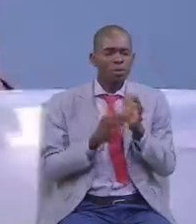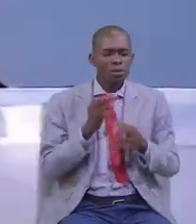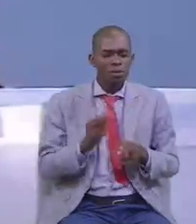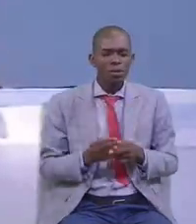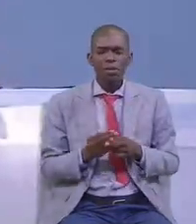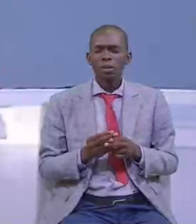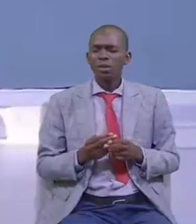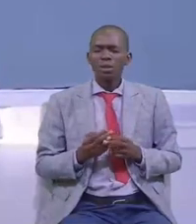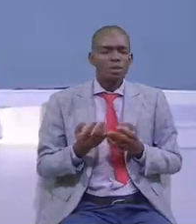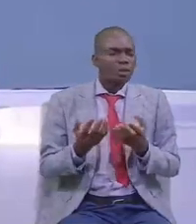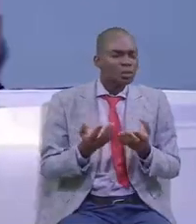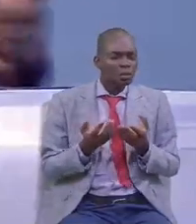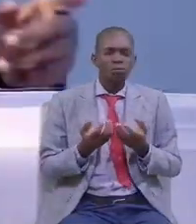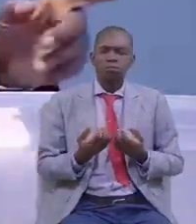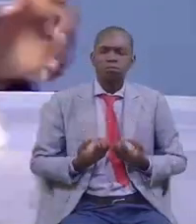vie de chacun.